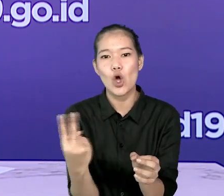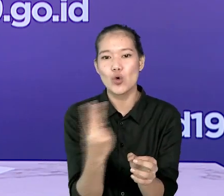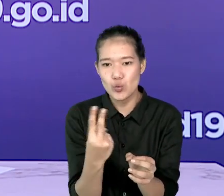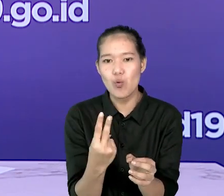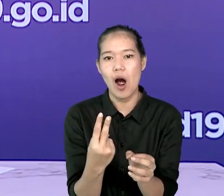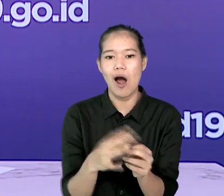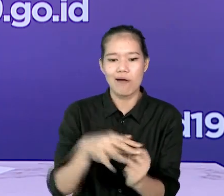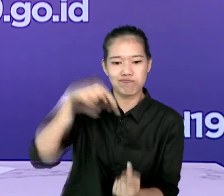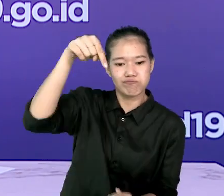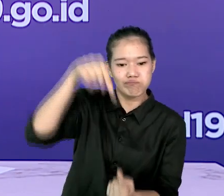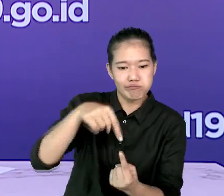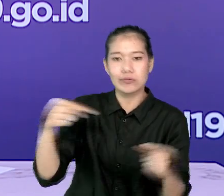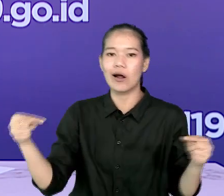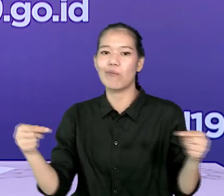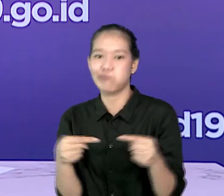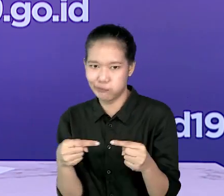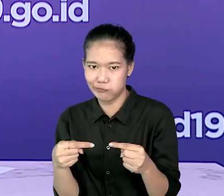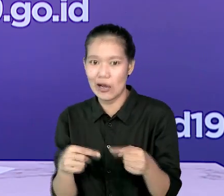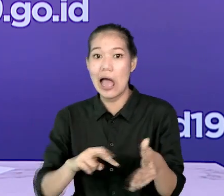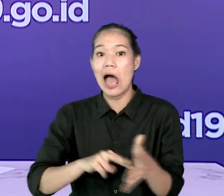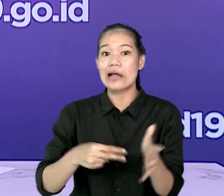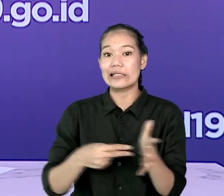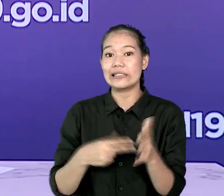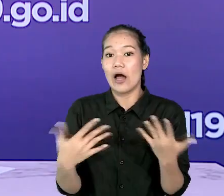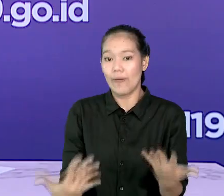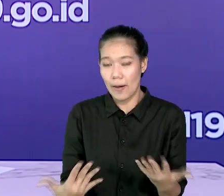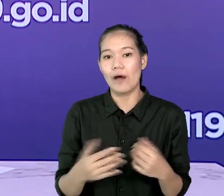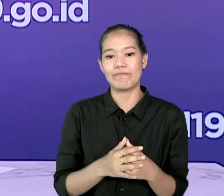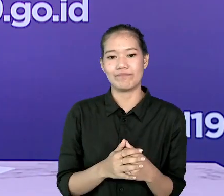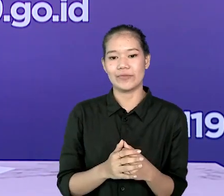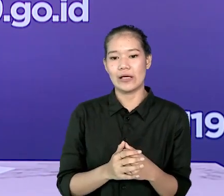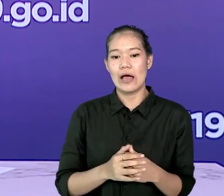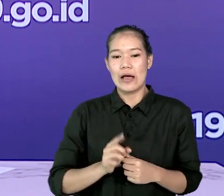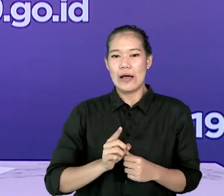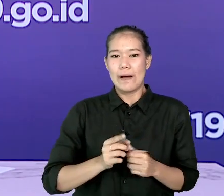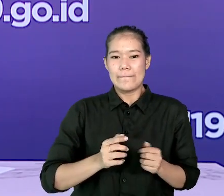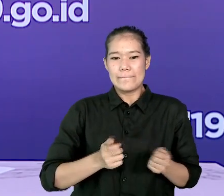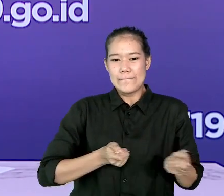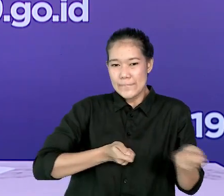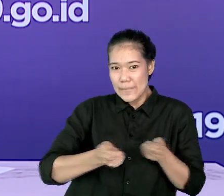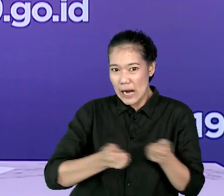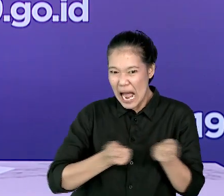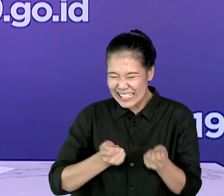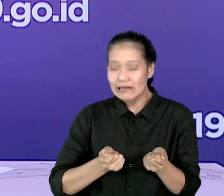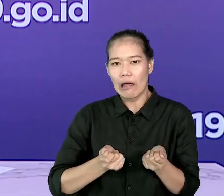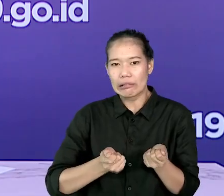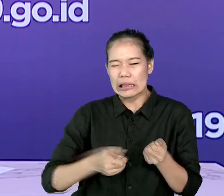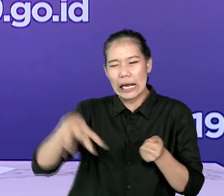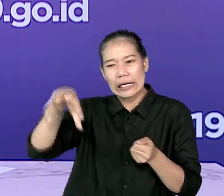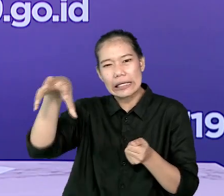yaitu mencoba menghubungkan secara berjenjang komando pengendalian terkecil di daerah sampai ke tingkat